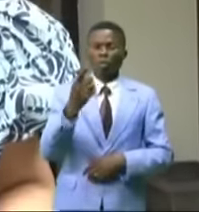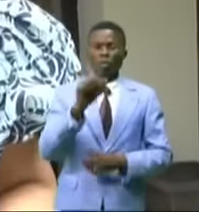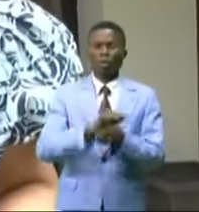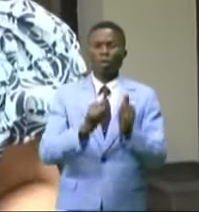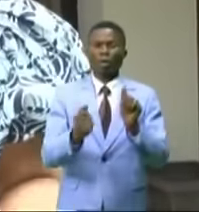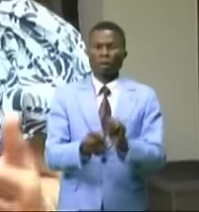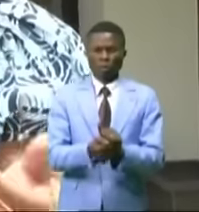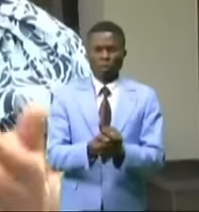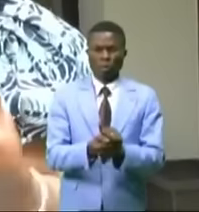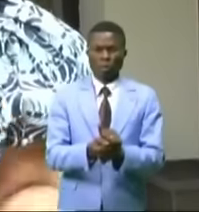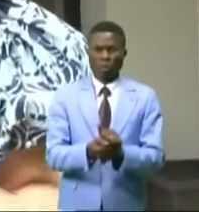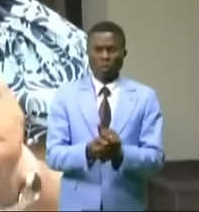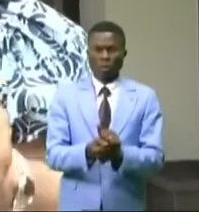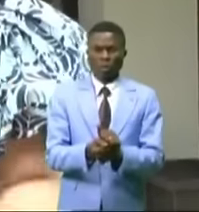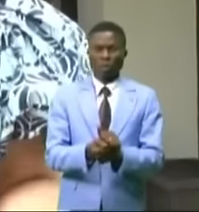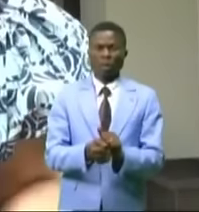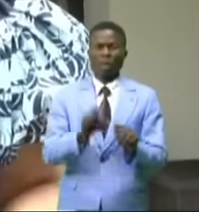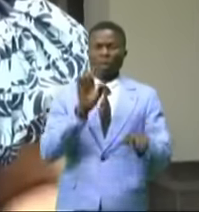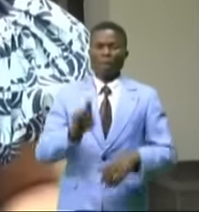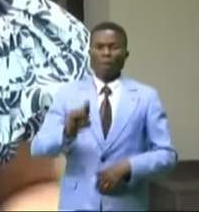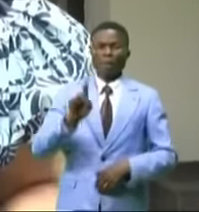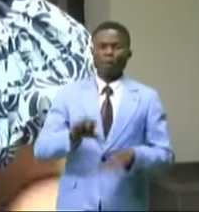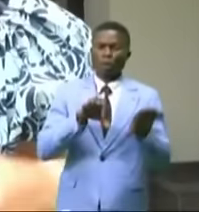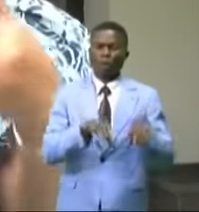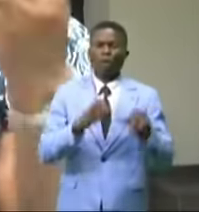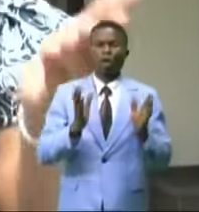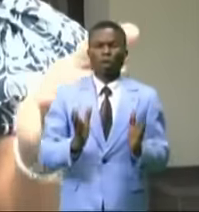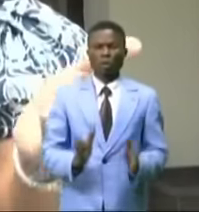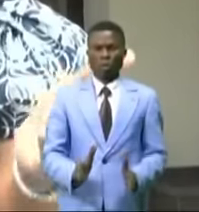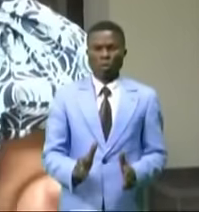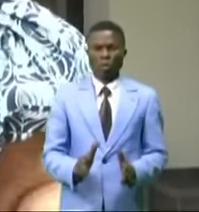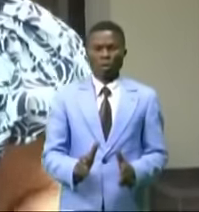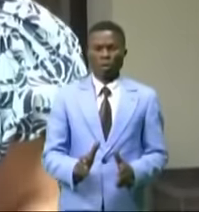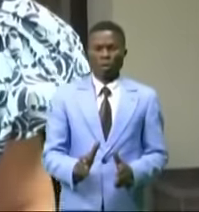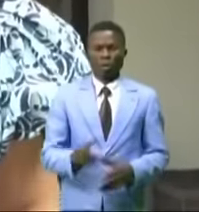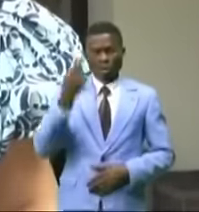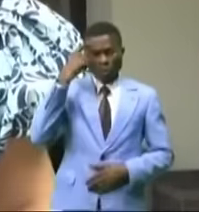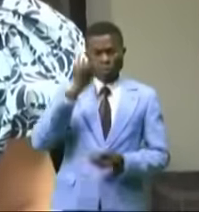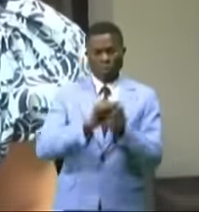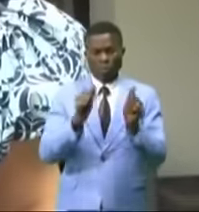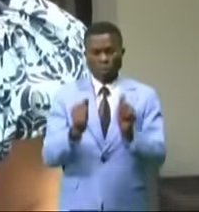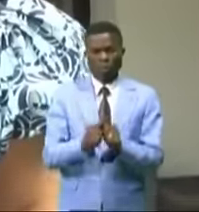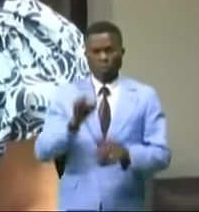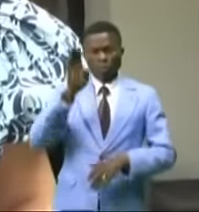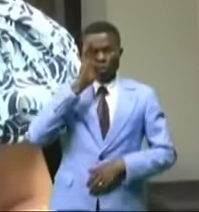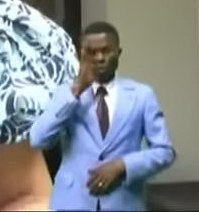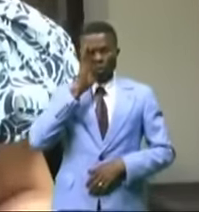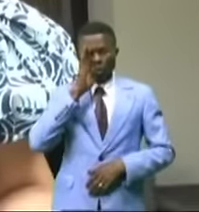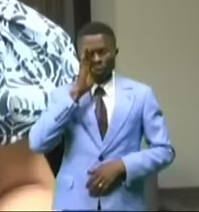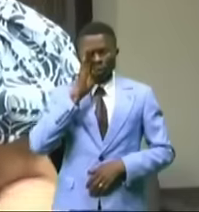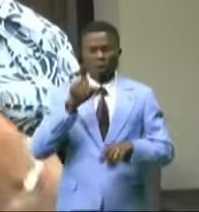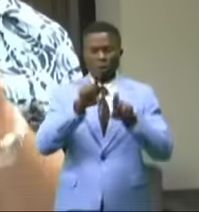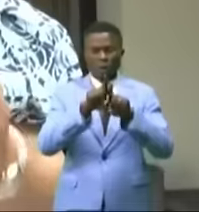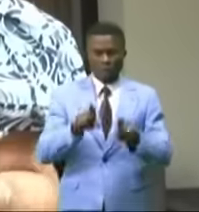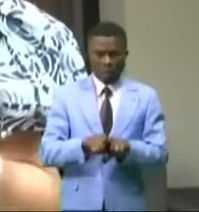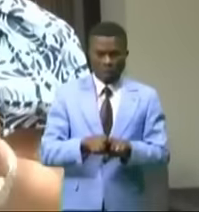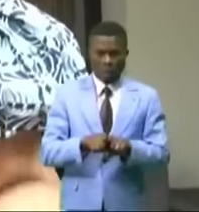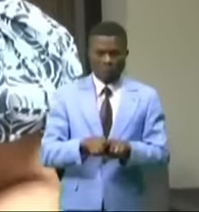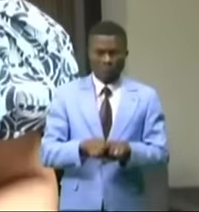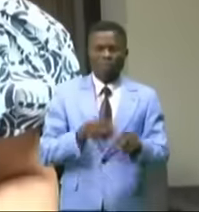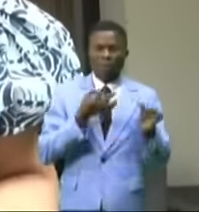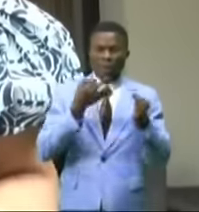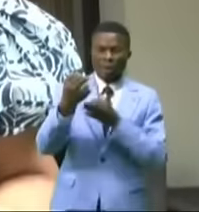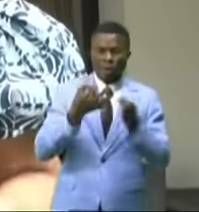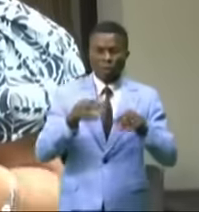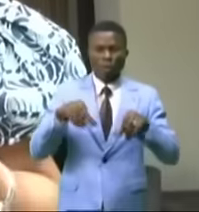situation, les attentes des Congolais par rapport à la Belgique. Et signifier aussi